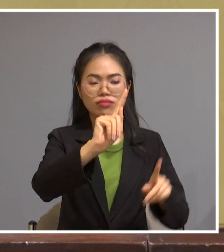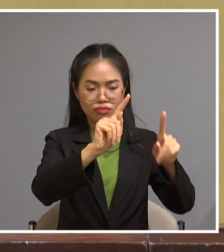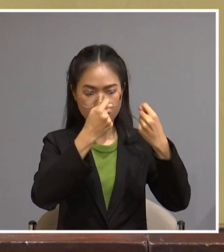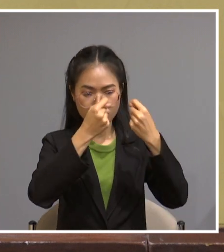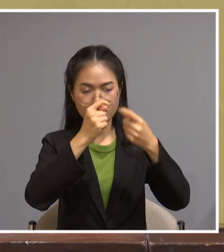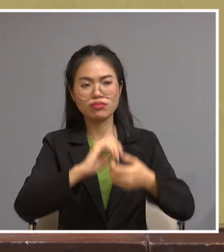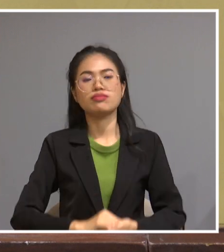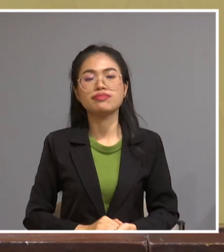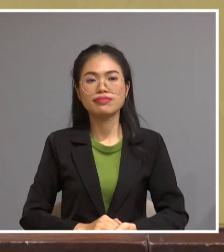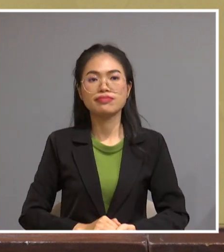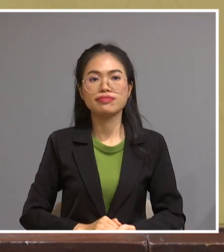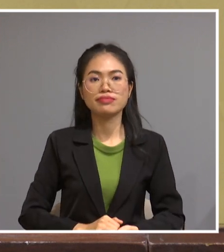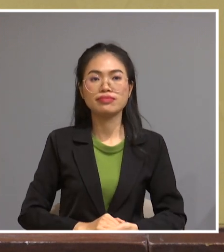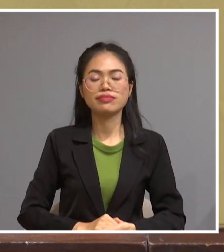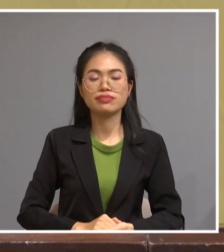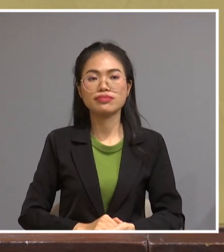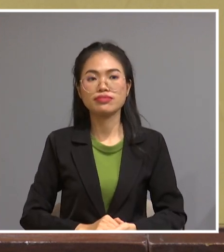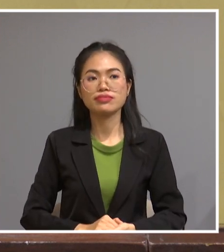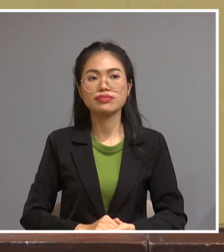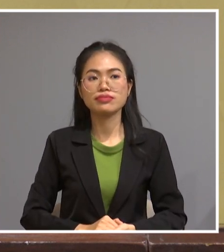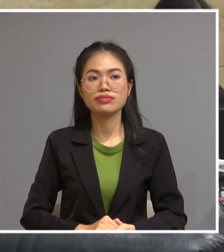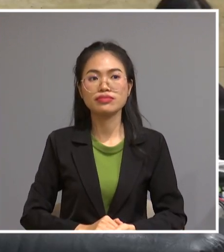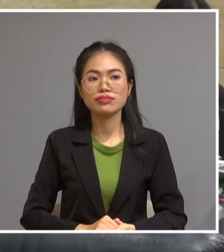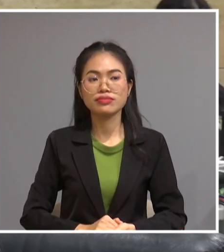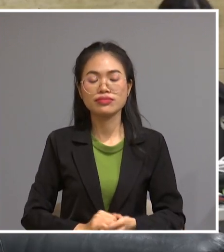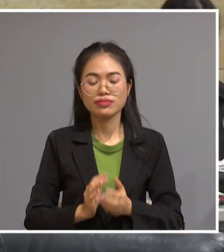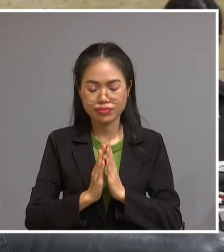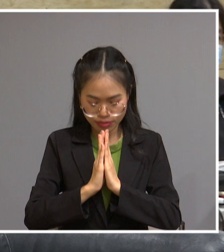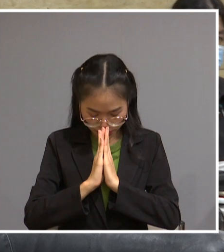ครั